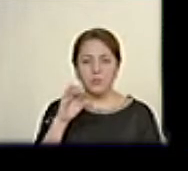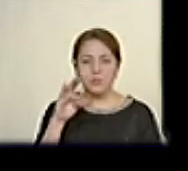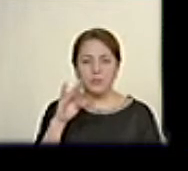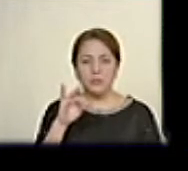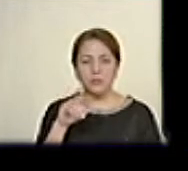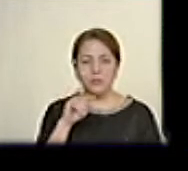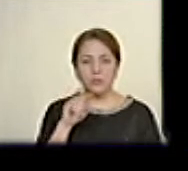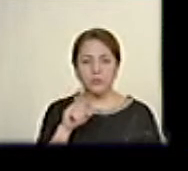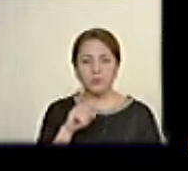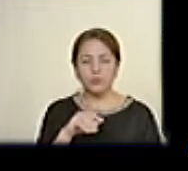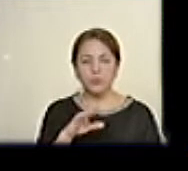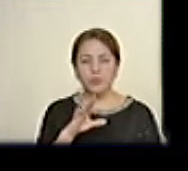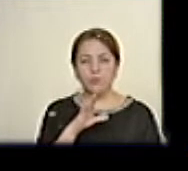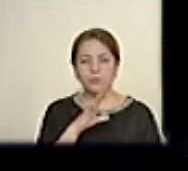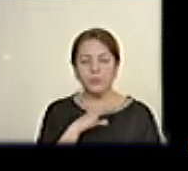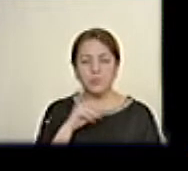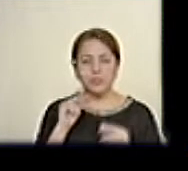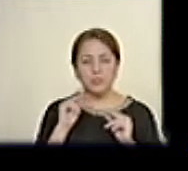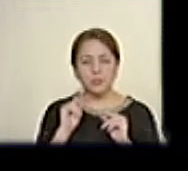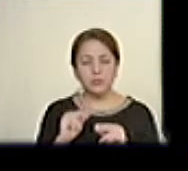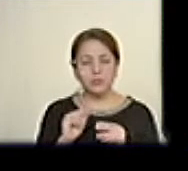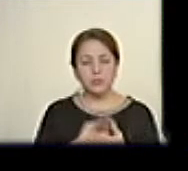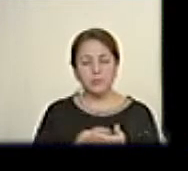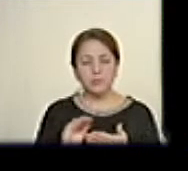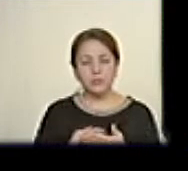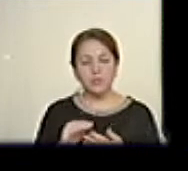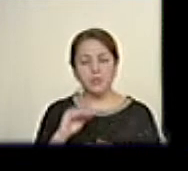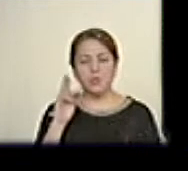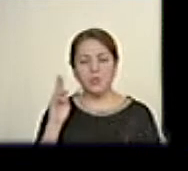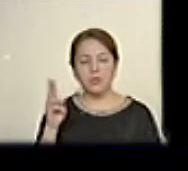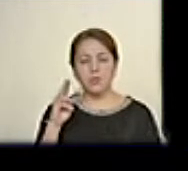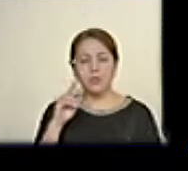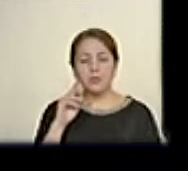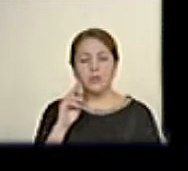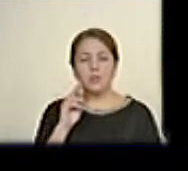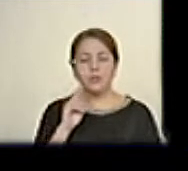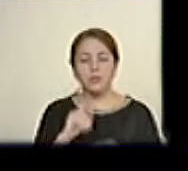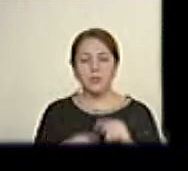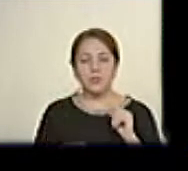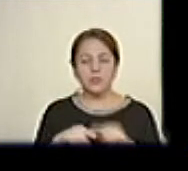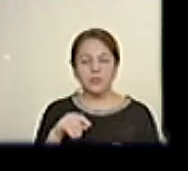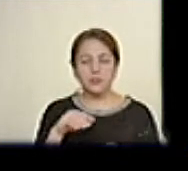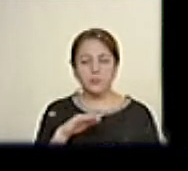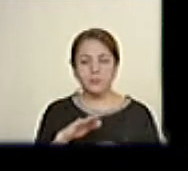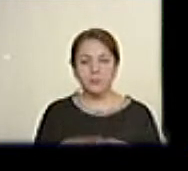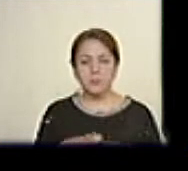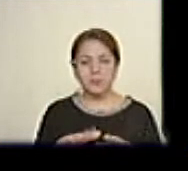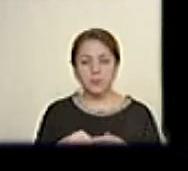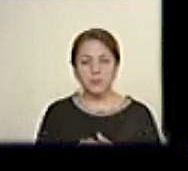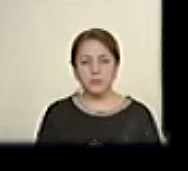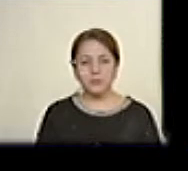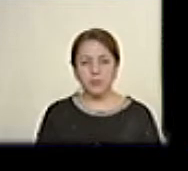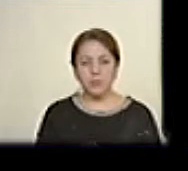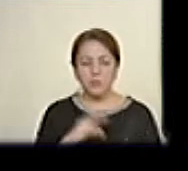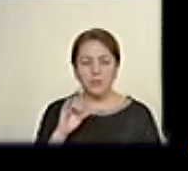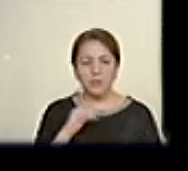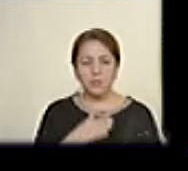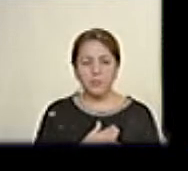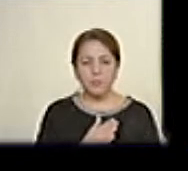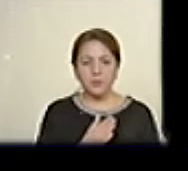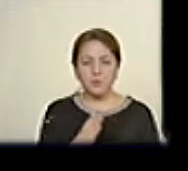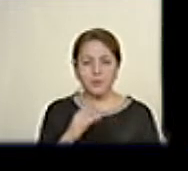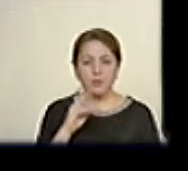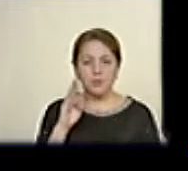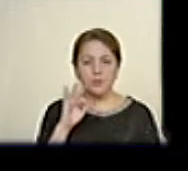искренность отношения поэта к родным местам. Направление стихотворения – новокрестьянская лирика.